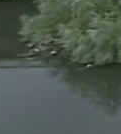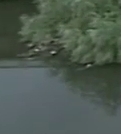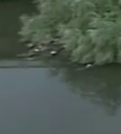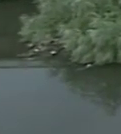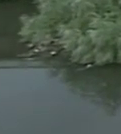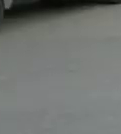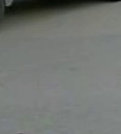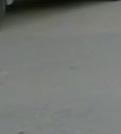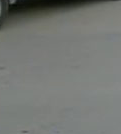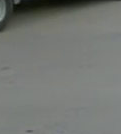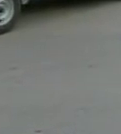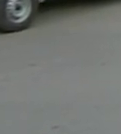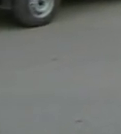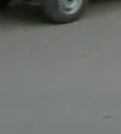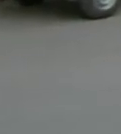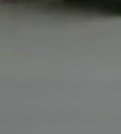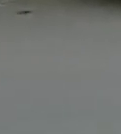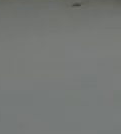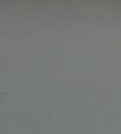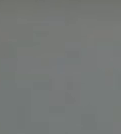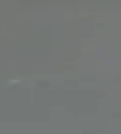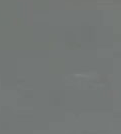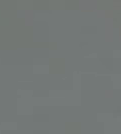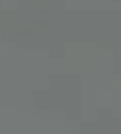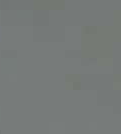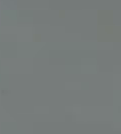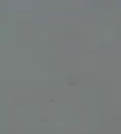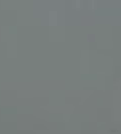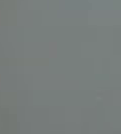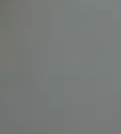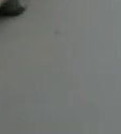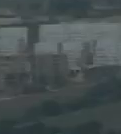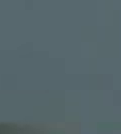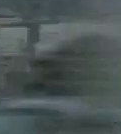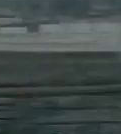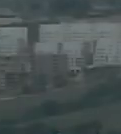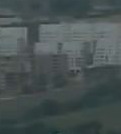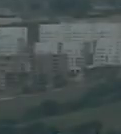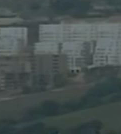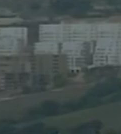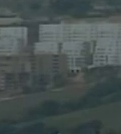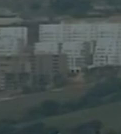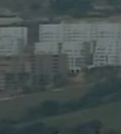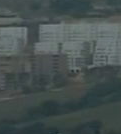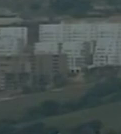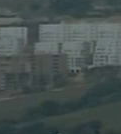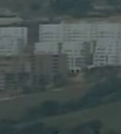المدينة ومدينة السحر الدوودة تبقى واعدة لأهلها